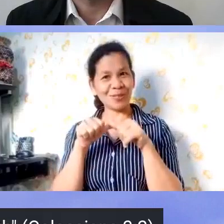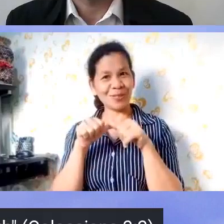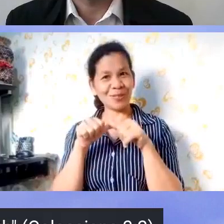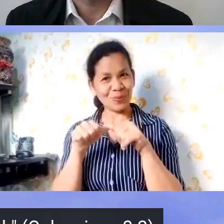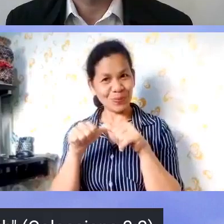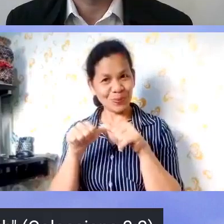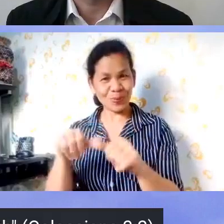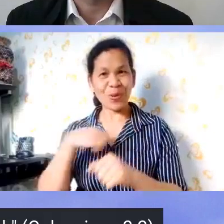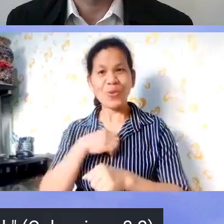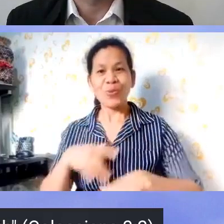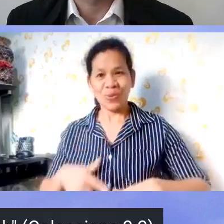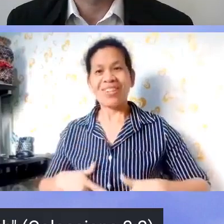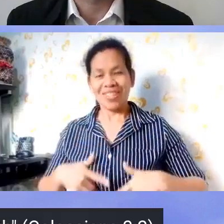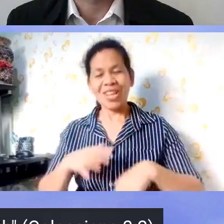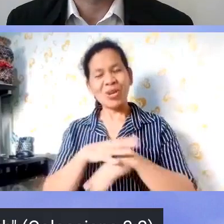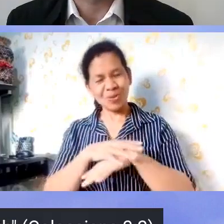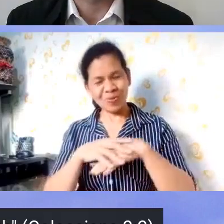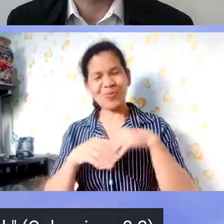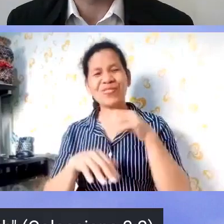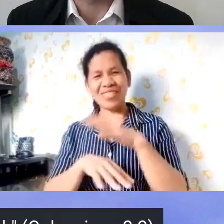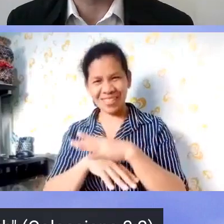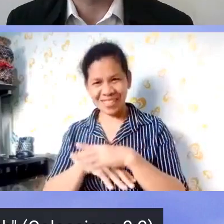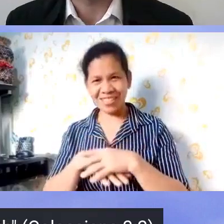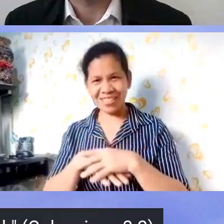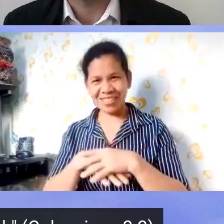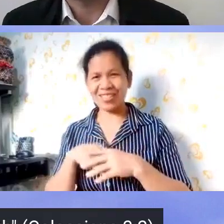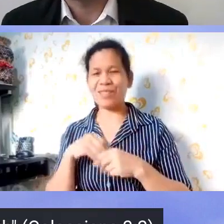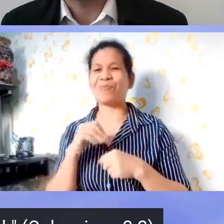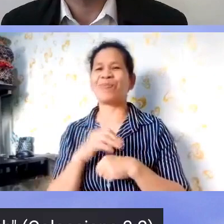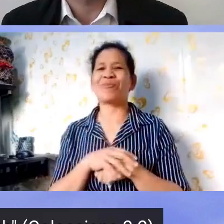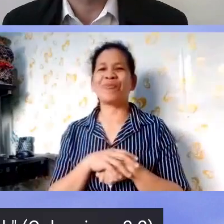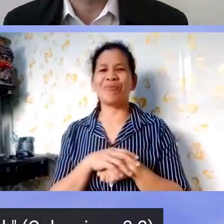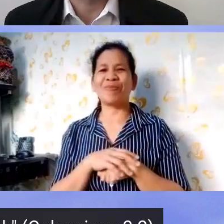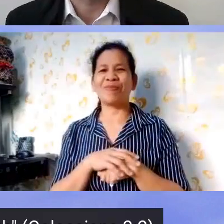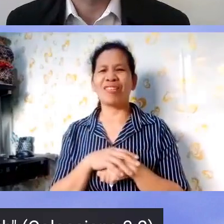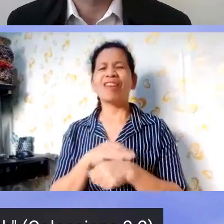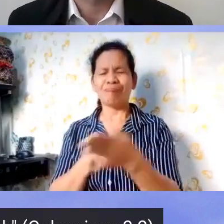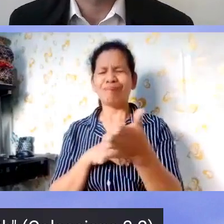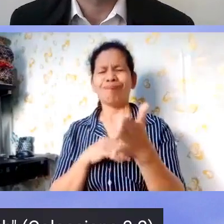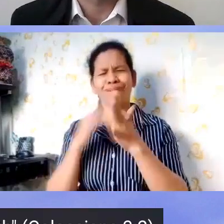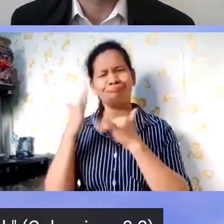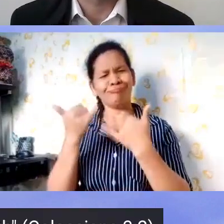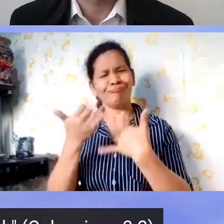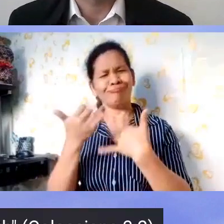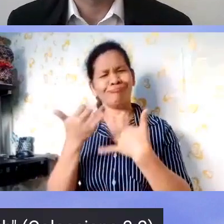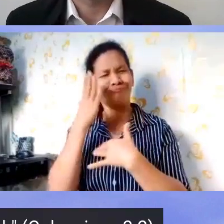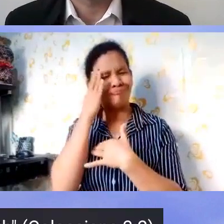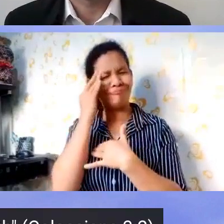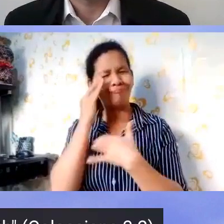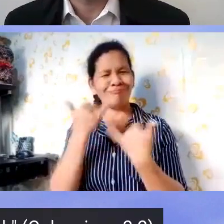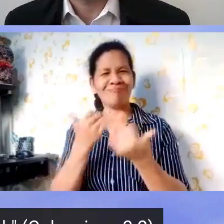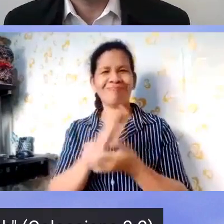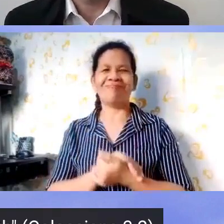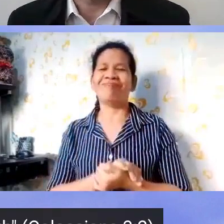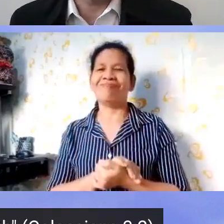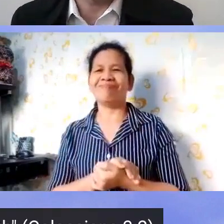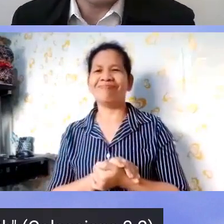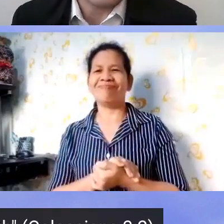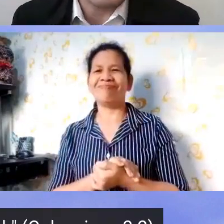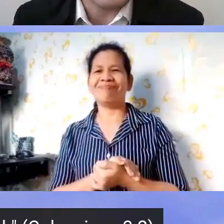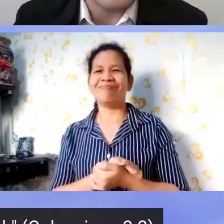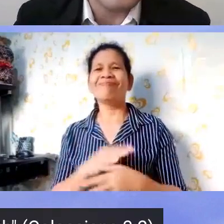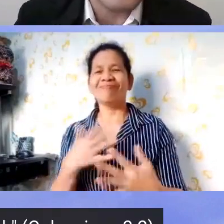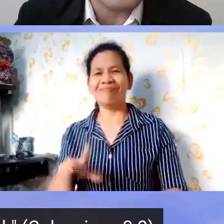ating buhay, mga minamahal mga kapatid ko. Iyanawa yung maging karanasan ng bawat isa sa atin. Pastor Joby?